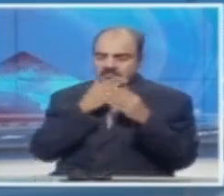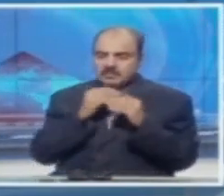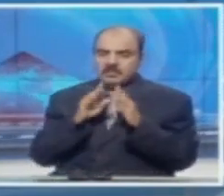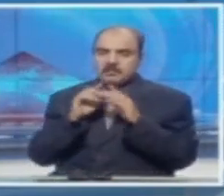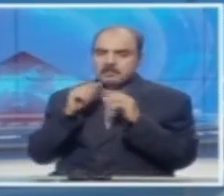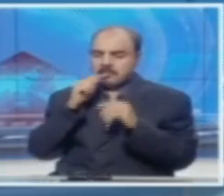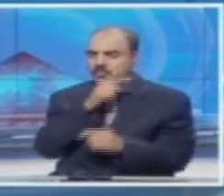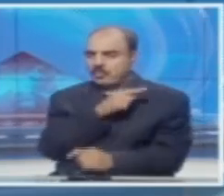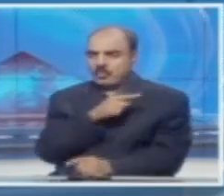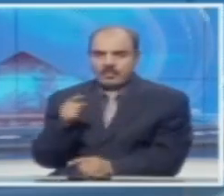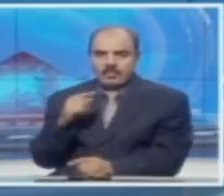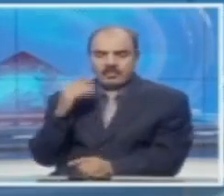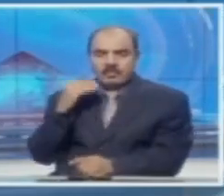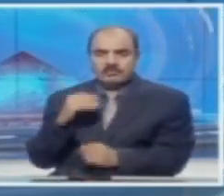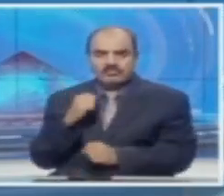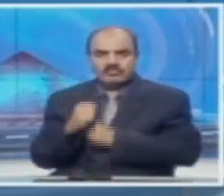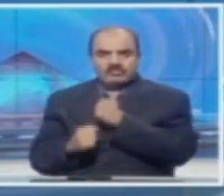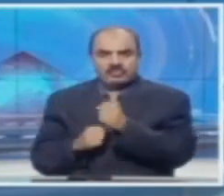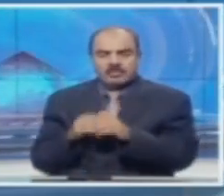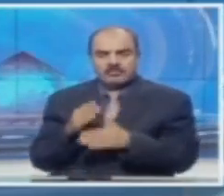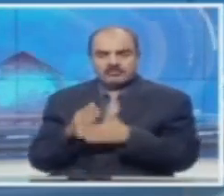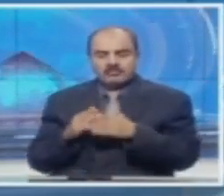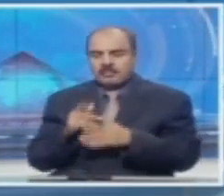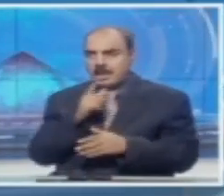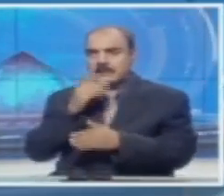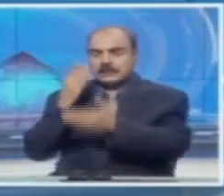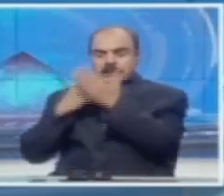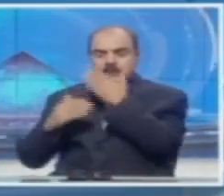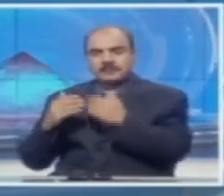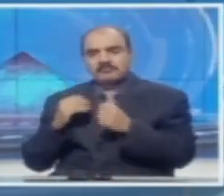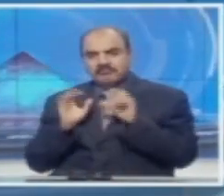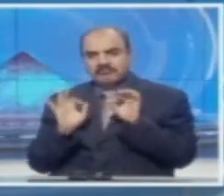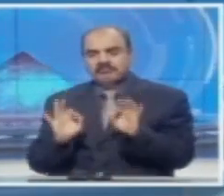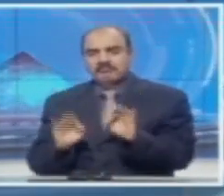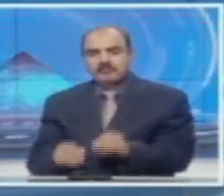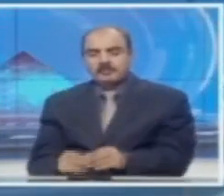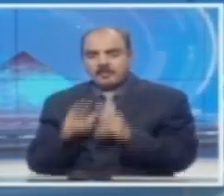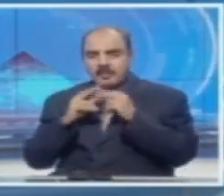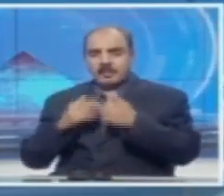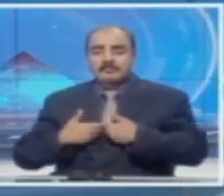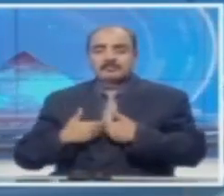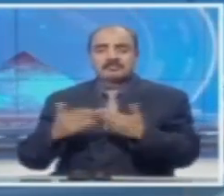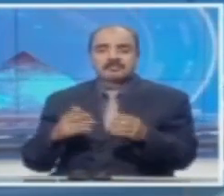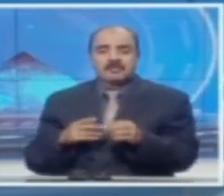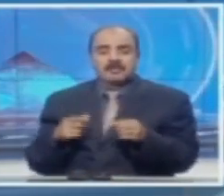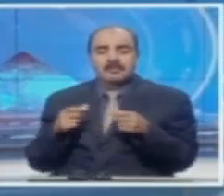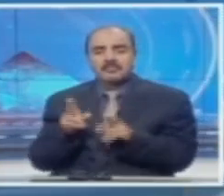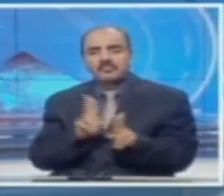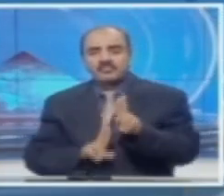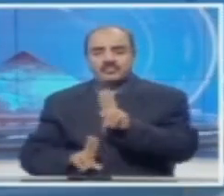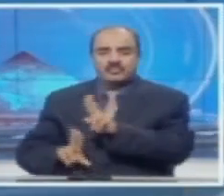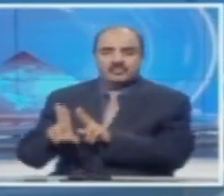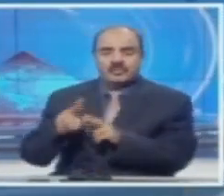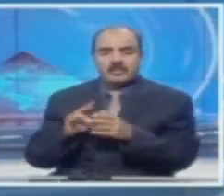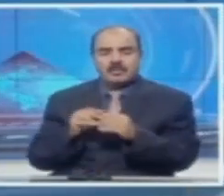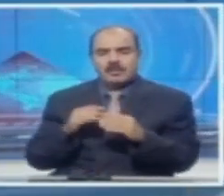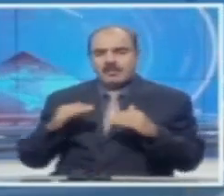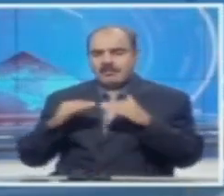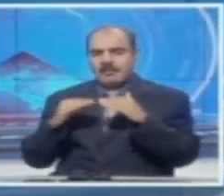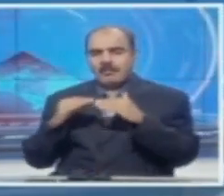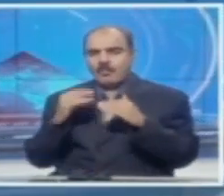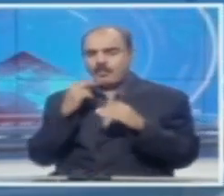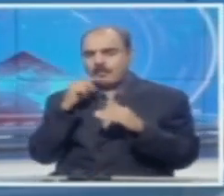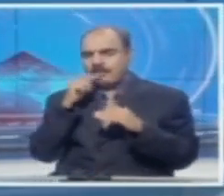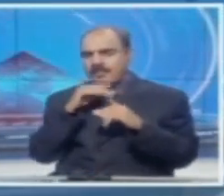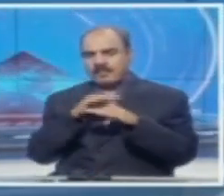البشري وطرفا فاعلا في بناء الحضارات الإنسانية. وفي كلمته خلال الجلسة النقاشية حول المساواة بين الرجال